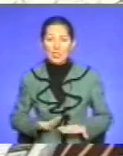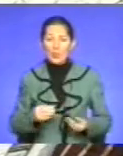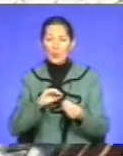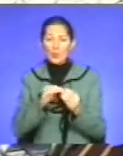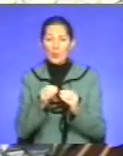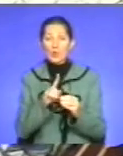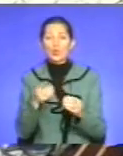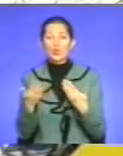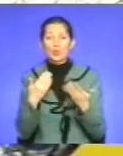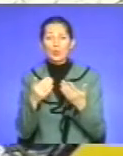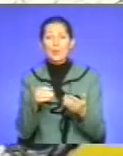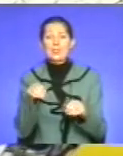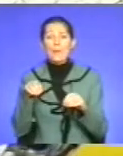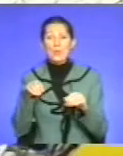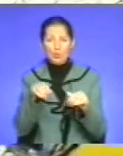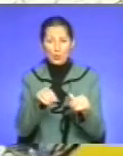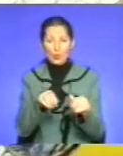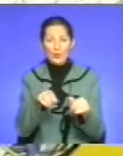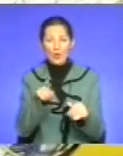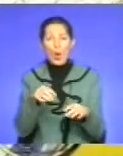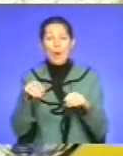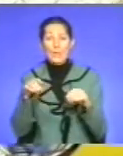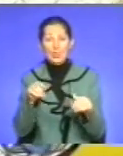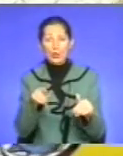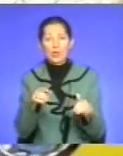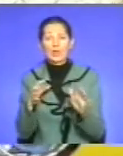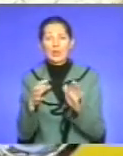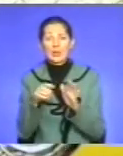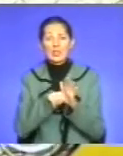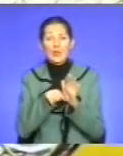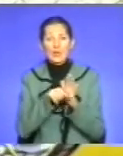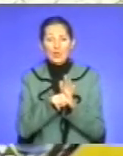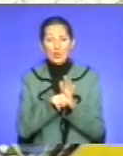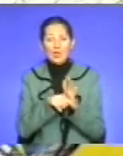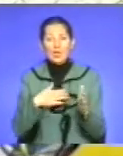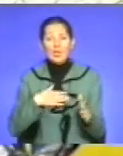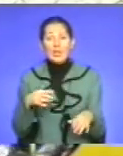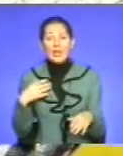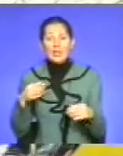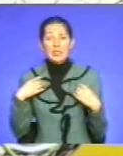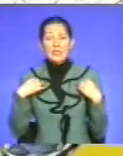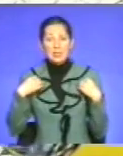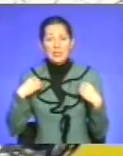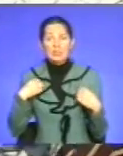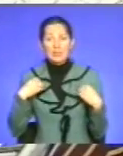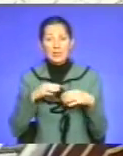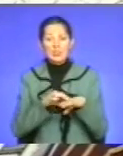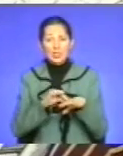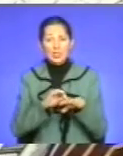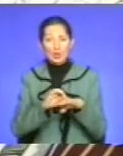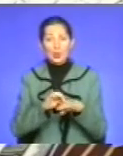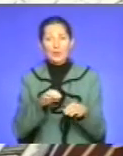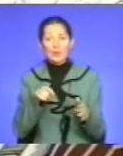стосується саме піску, то пісок, він символізує наше тіло, і він символізує